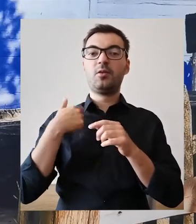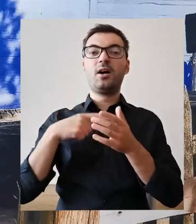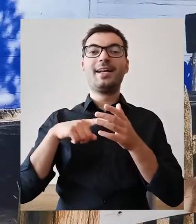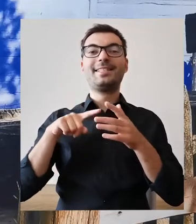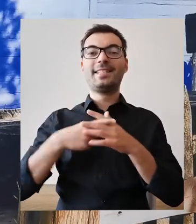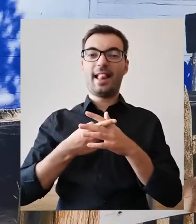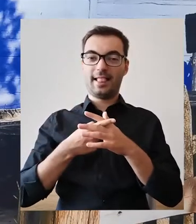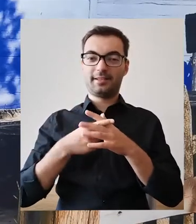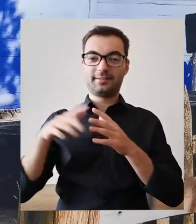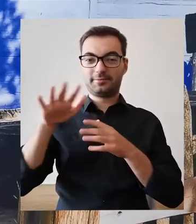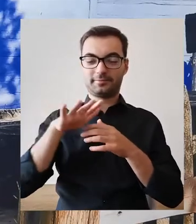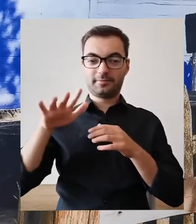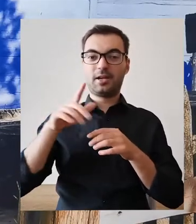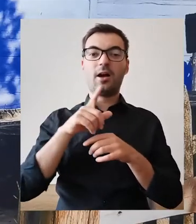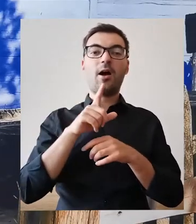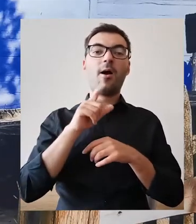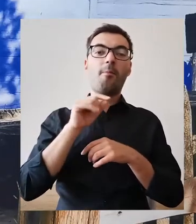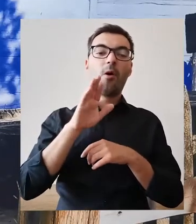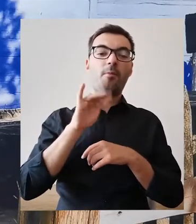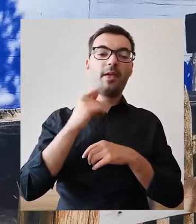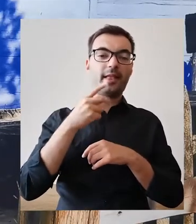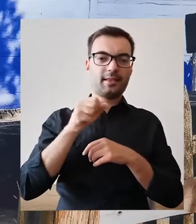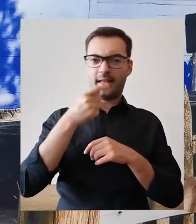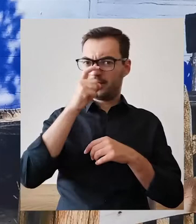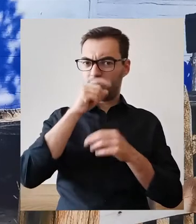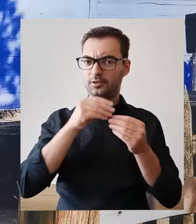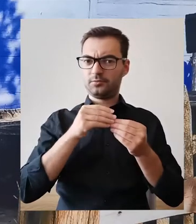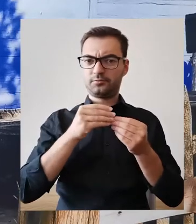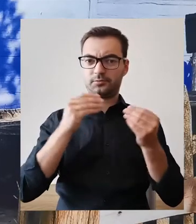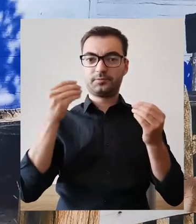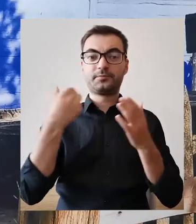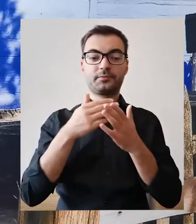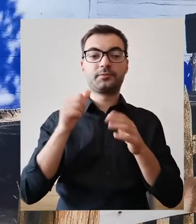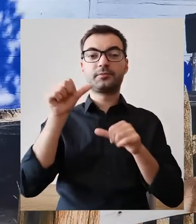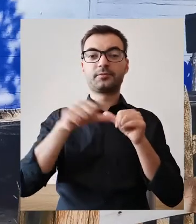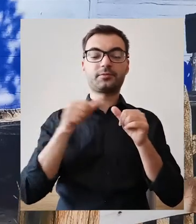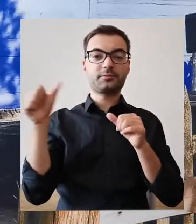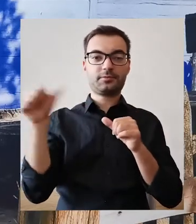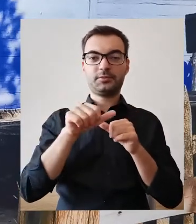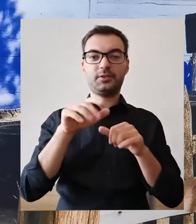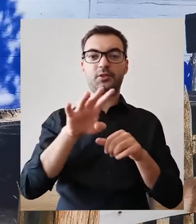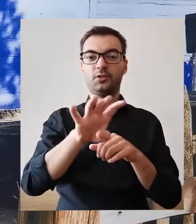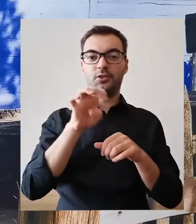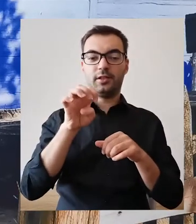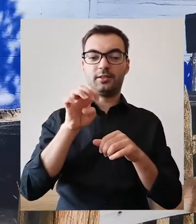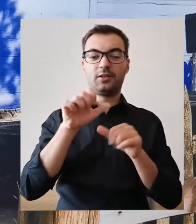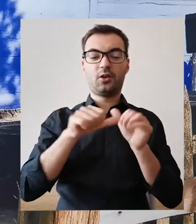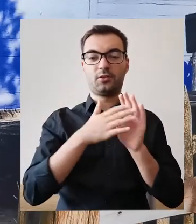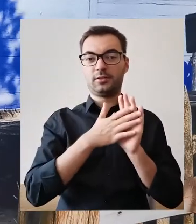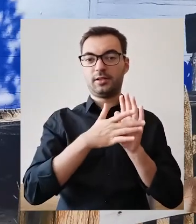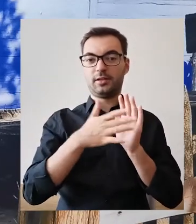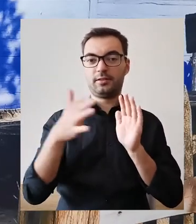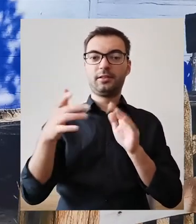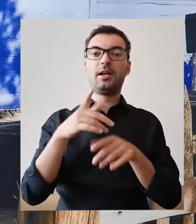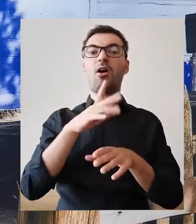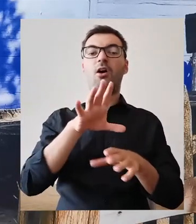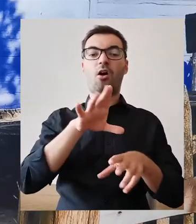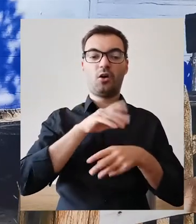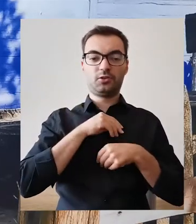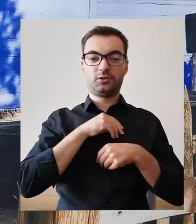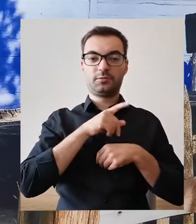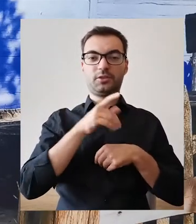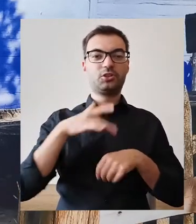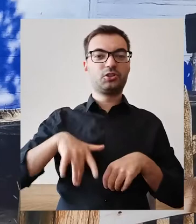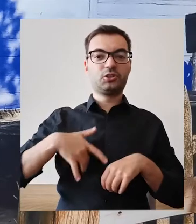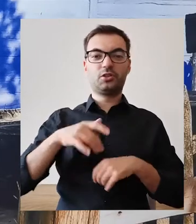celna a pobiedna również nieźle się rozwijała zwłaszcza w roku 1403 kiedy to otrzymała